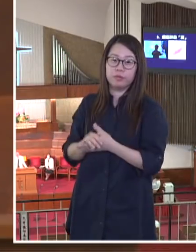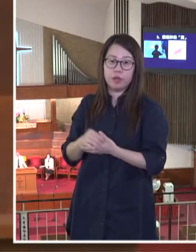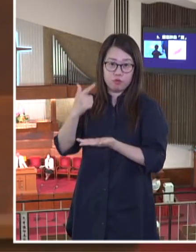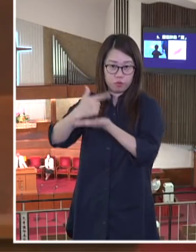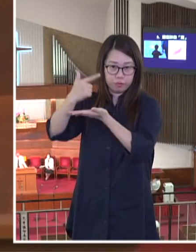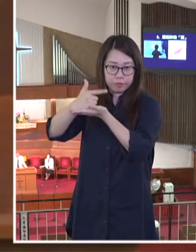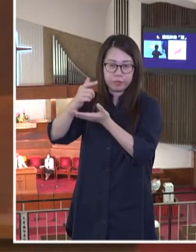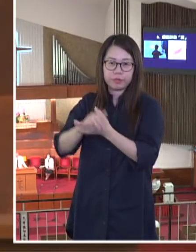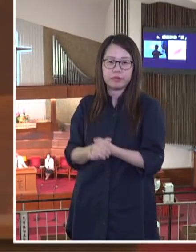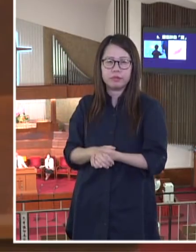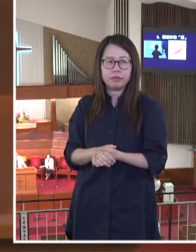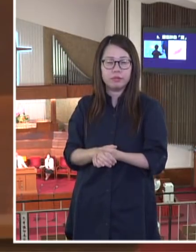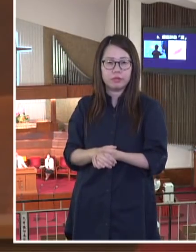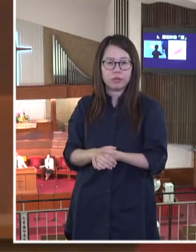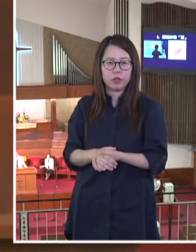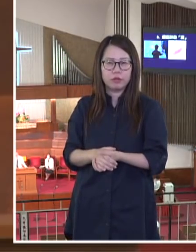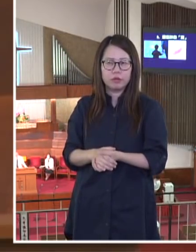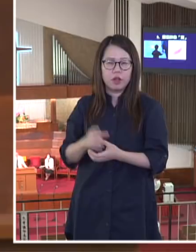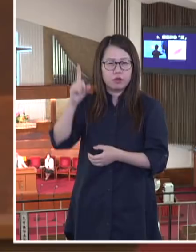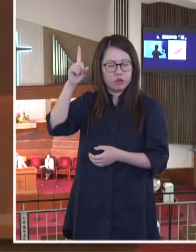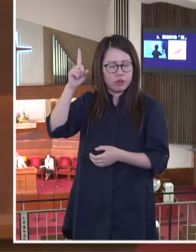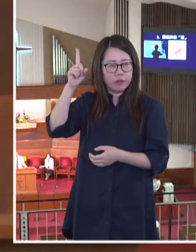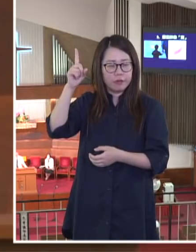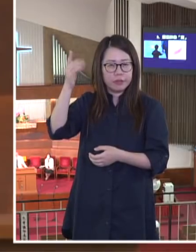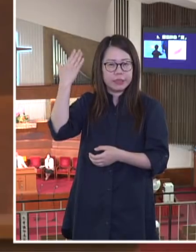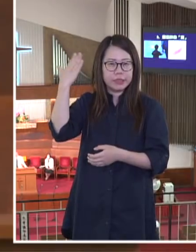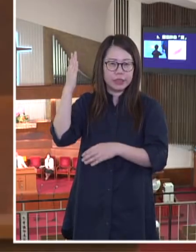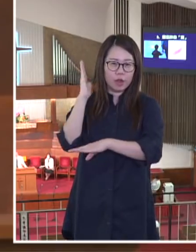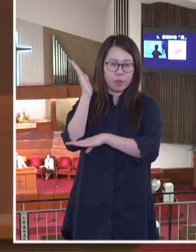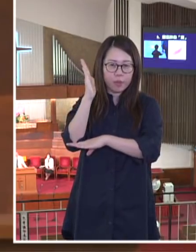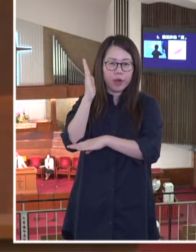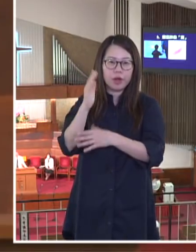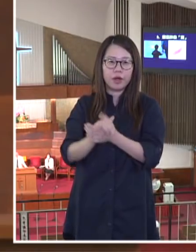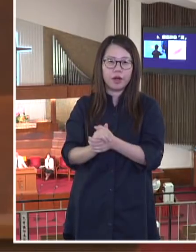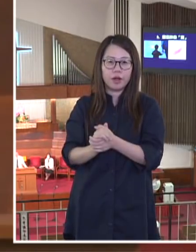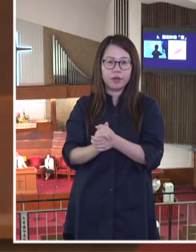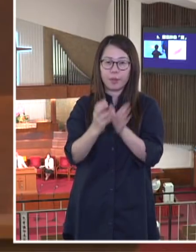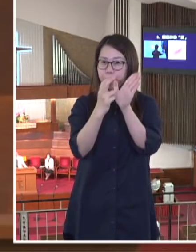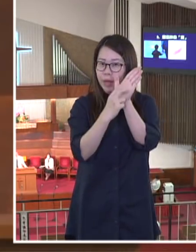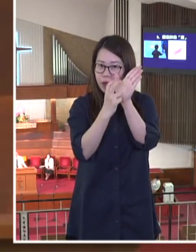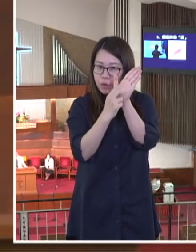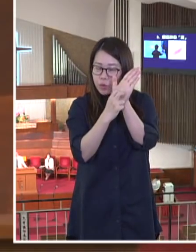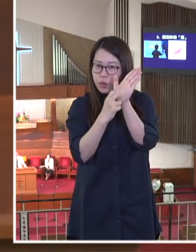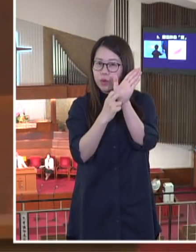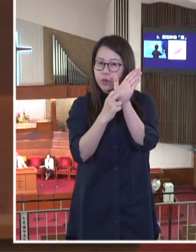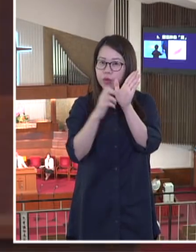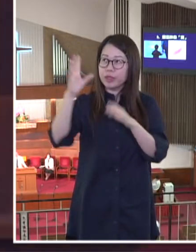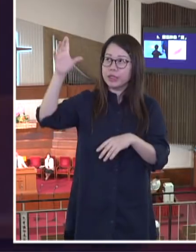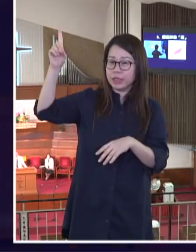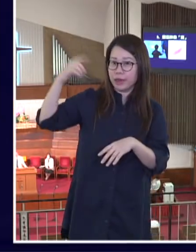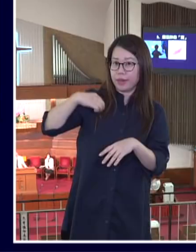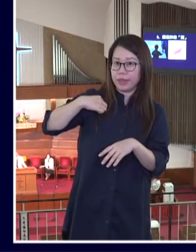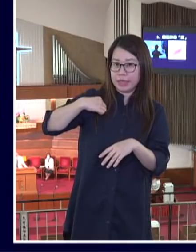讲道里面我用了一个蒙住神的三尾，然后